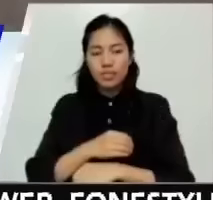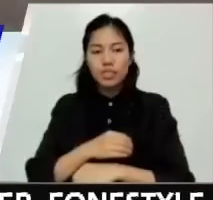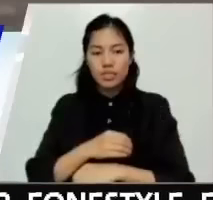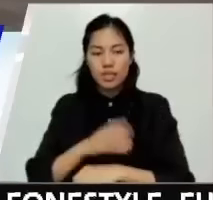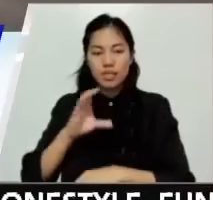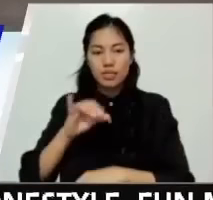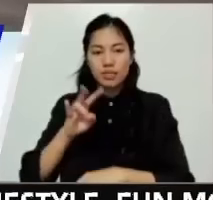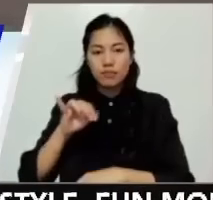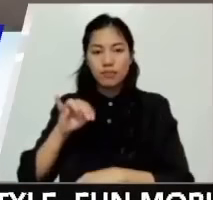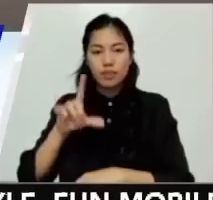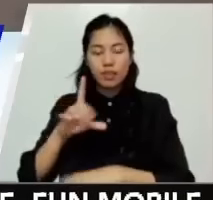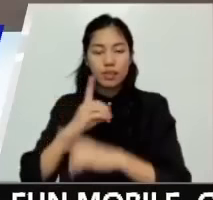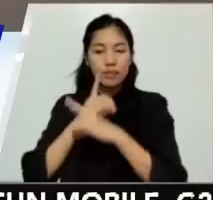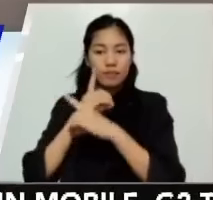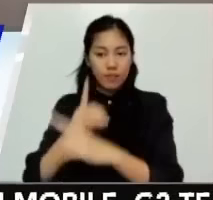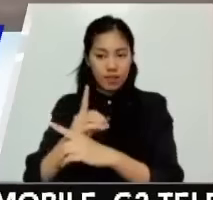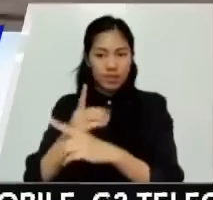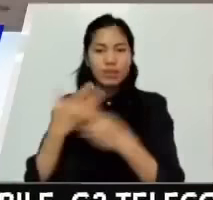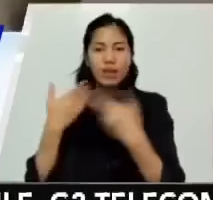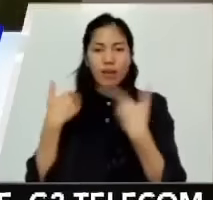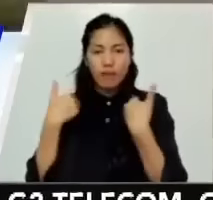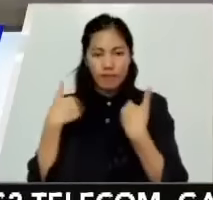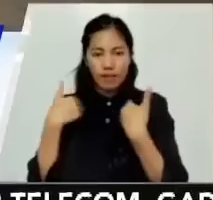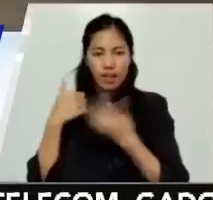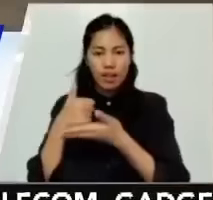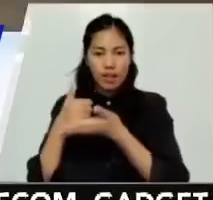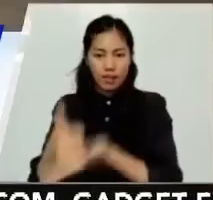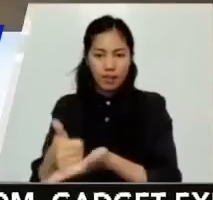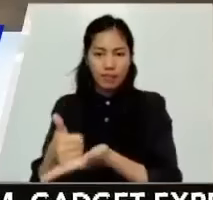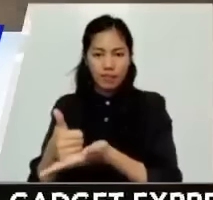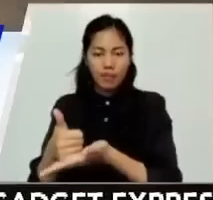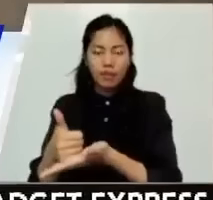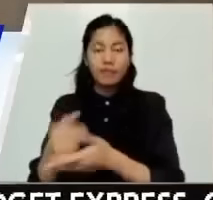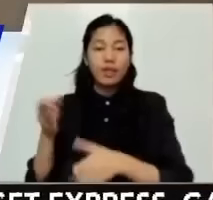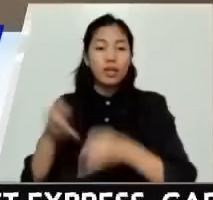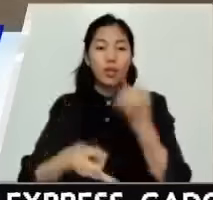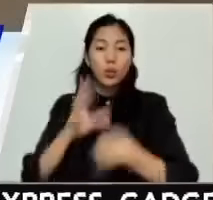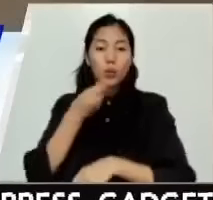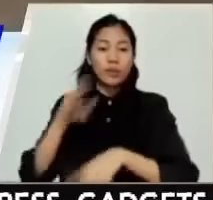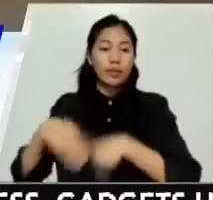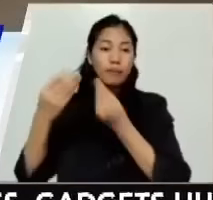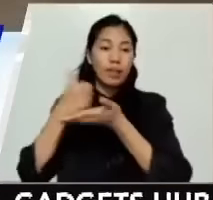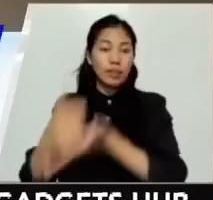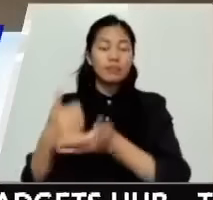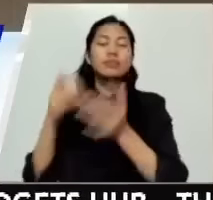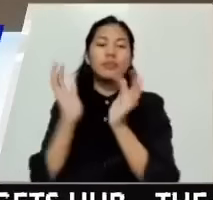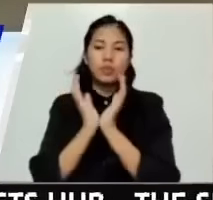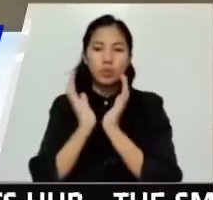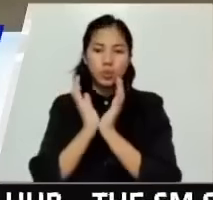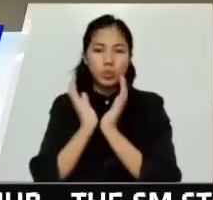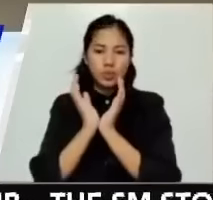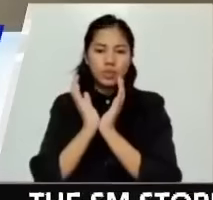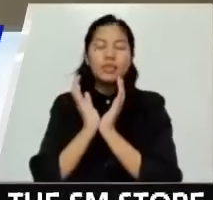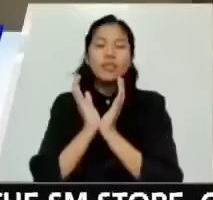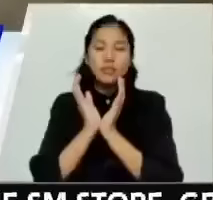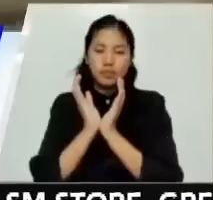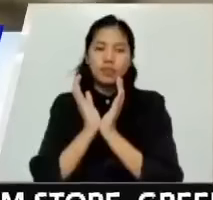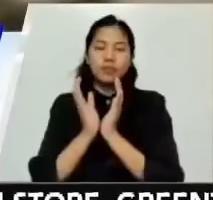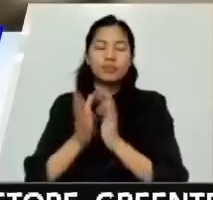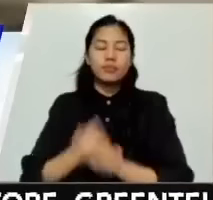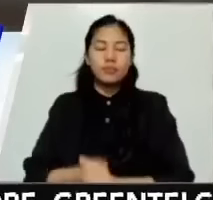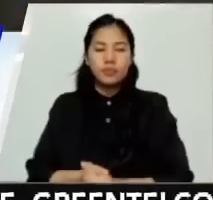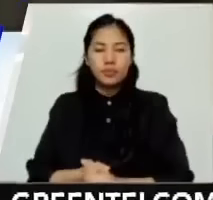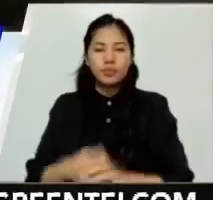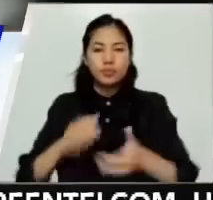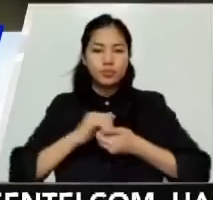na nagbibigay ng tulong ay yung DSWD. At yan din po ang ginagawa natin, yung close coordination with the concerned